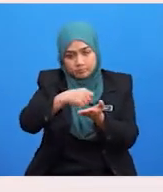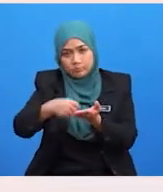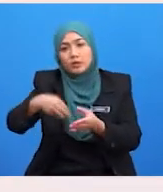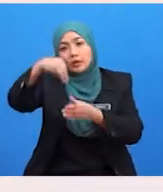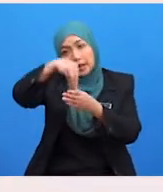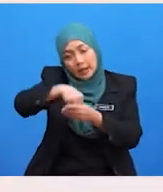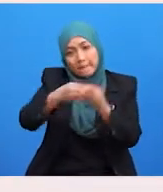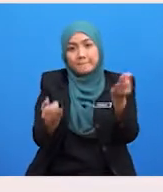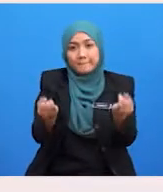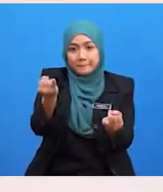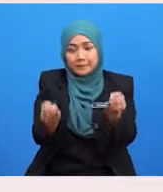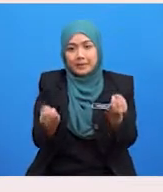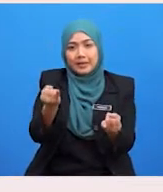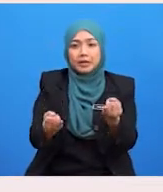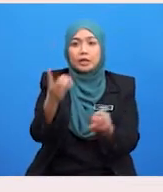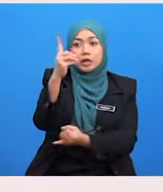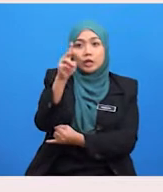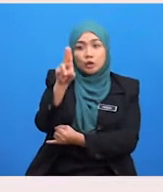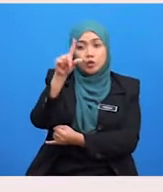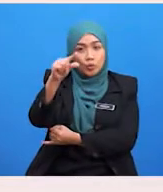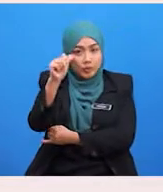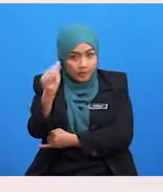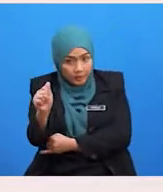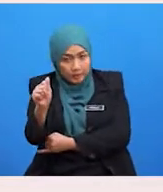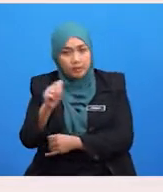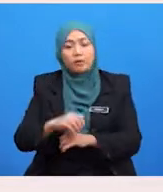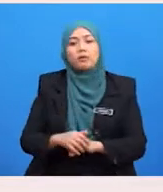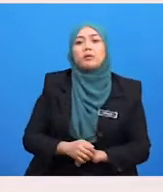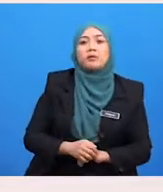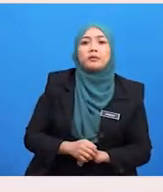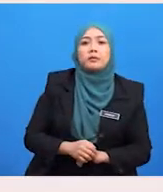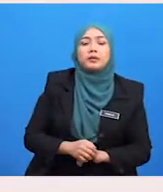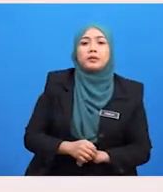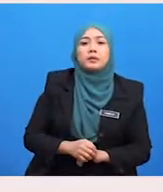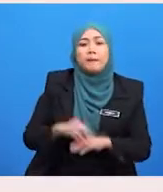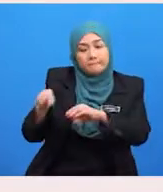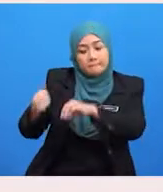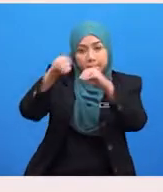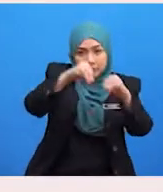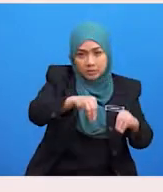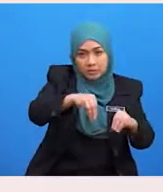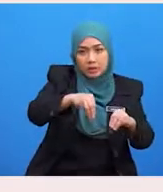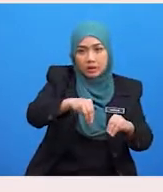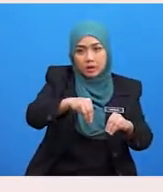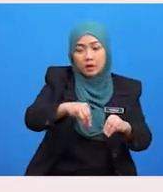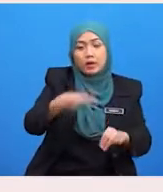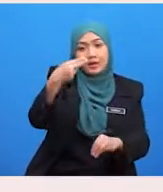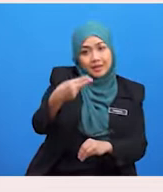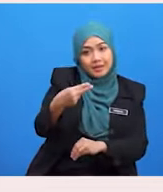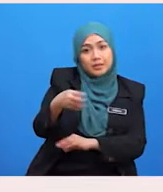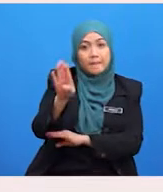dalam imbangan duga terselaras. Debit susut nilai kenderaan dengan memindahkan baki